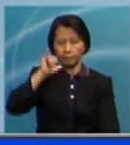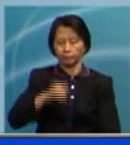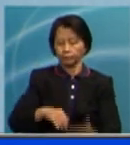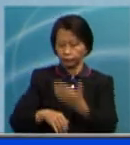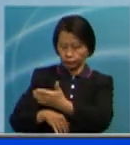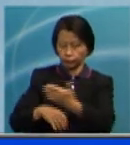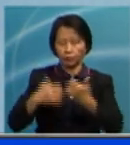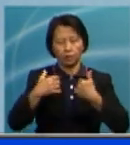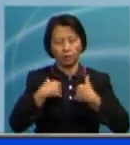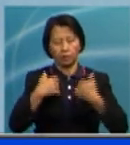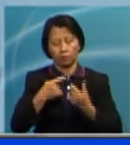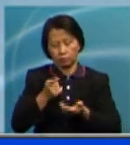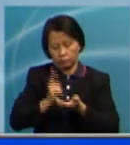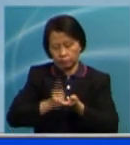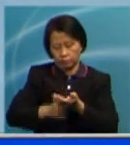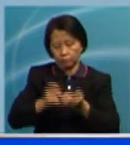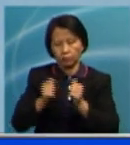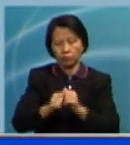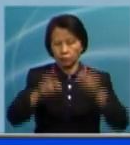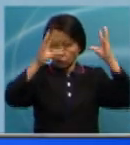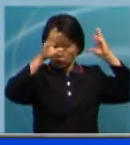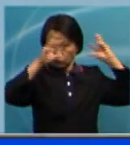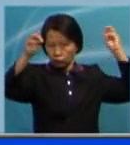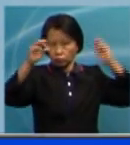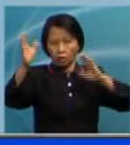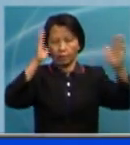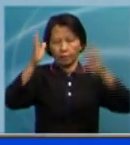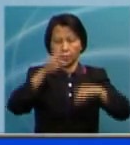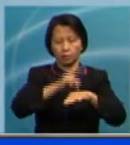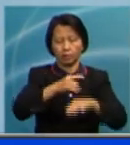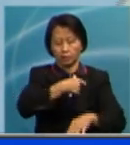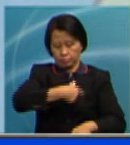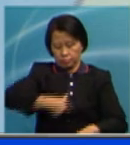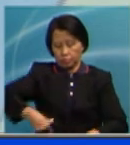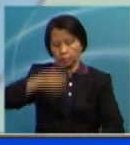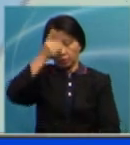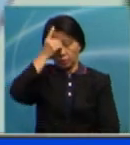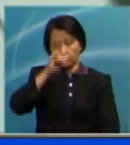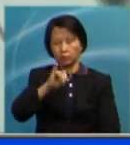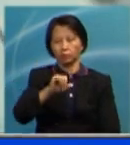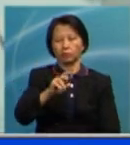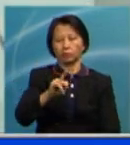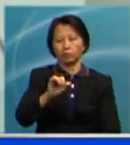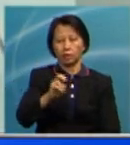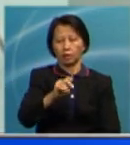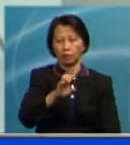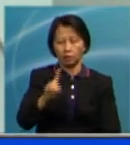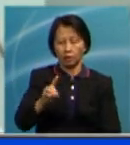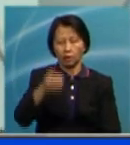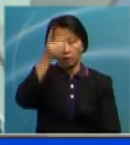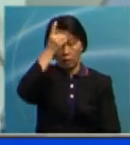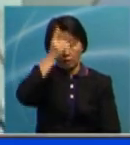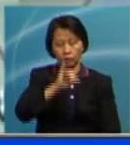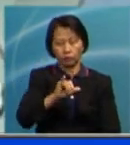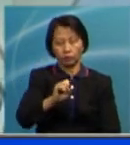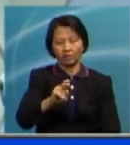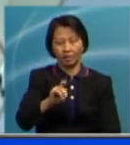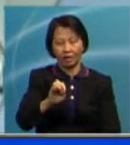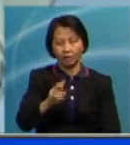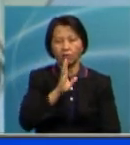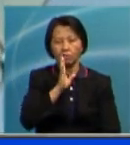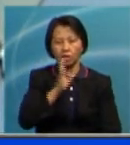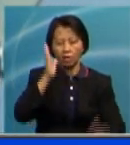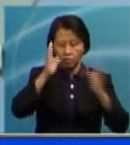sebelum itu mengadakan perbincangan dengan duta Malaysia di Beijing Datuk Iskandar shahuddin dat Iskandar berkata Malaysia